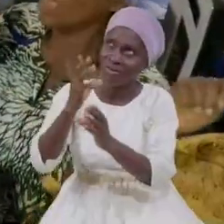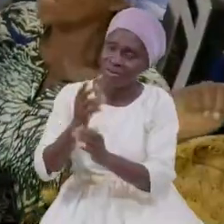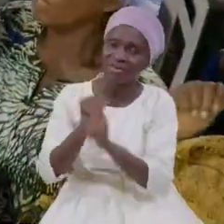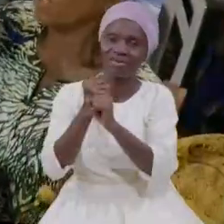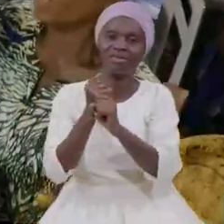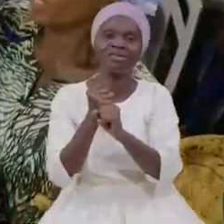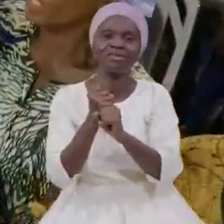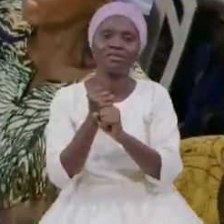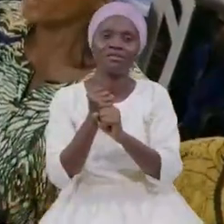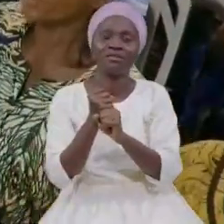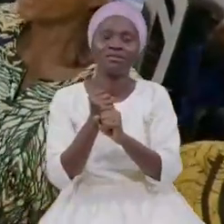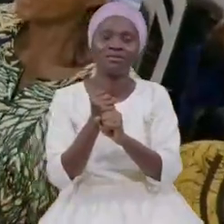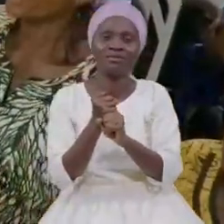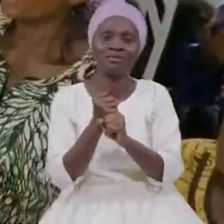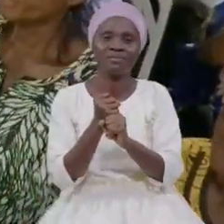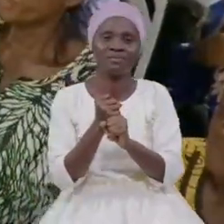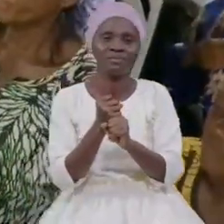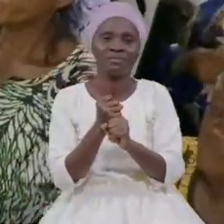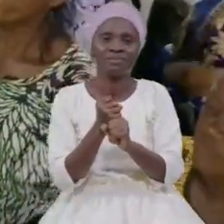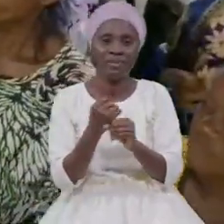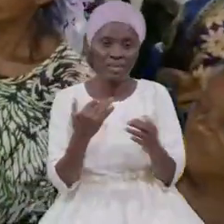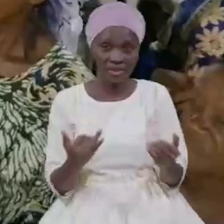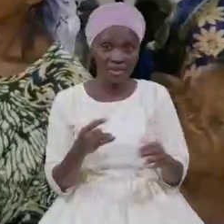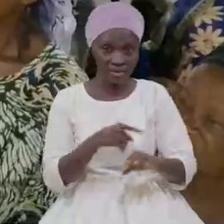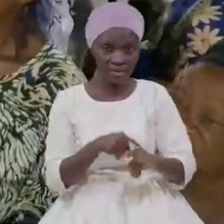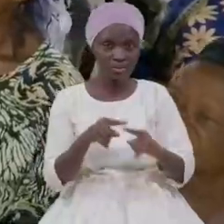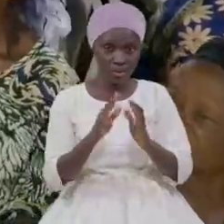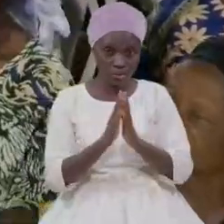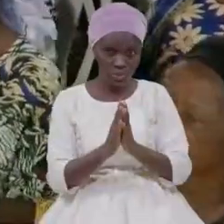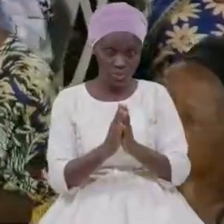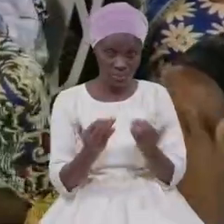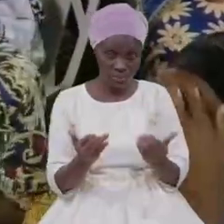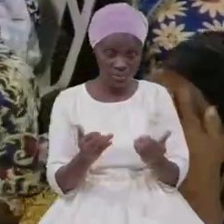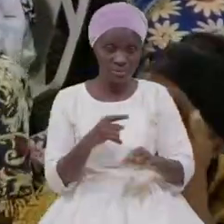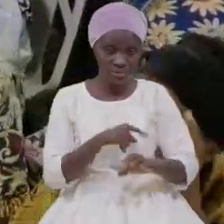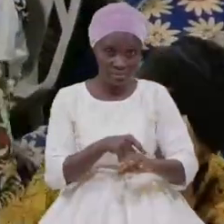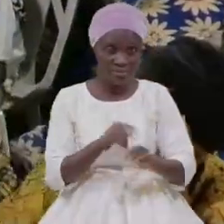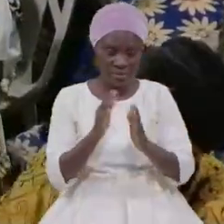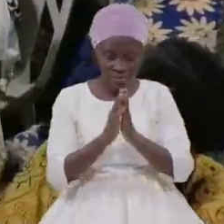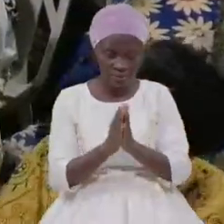recevoir. La tête baissée, les yeux fermés.